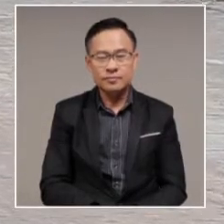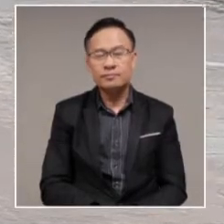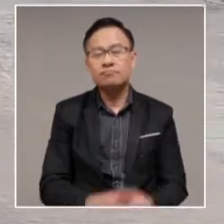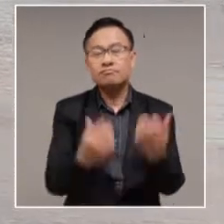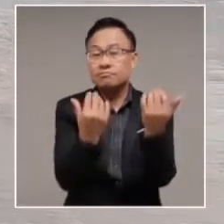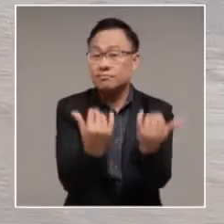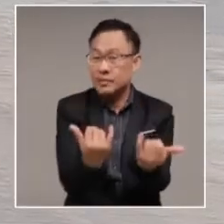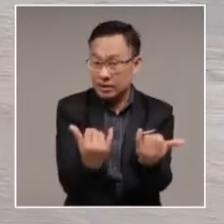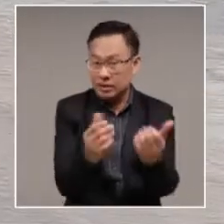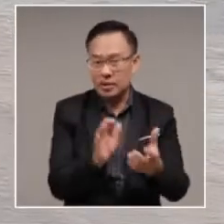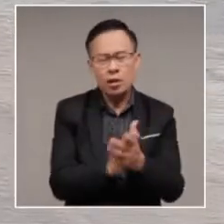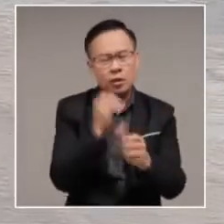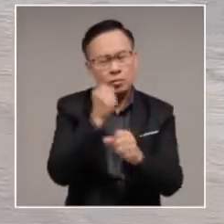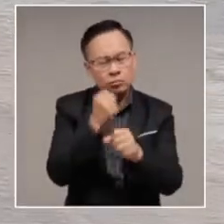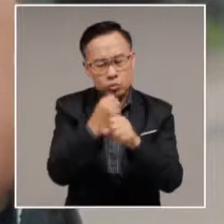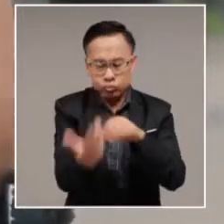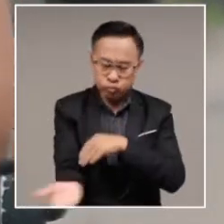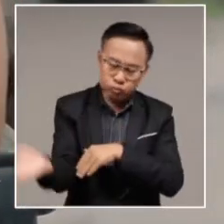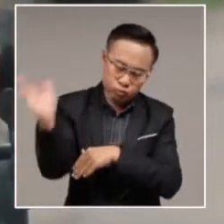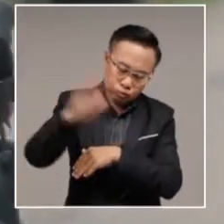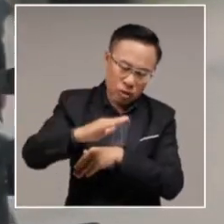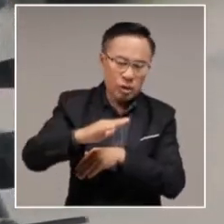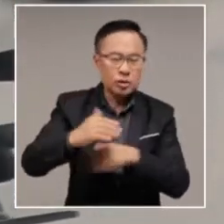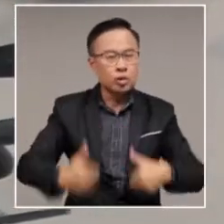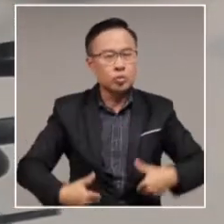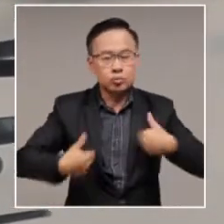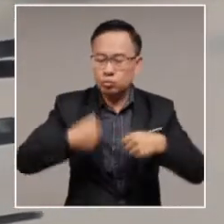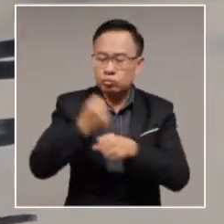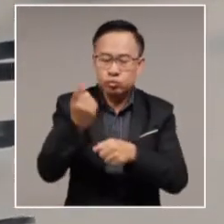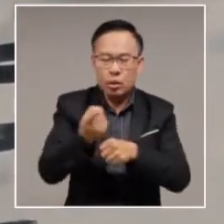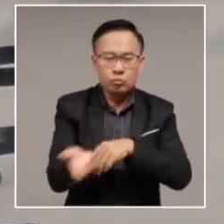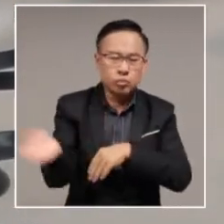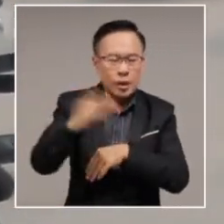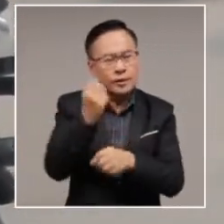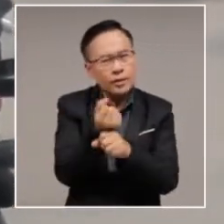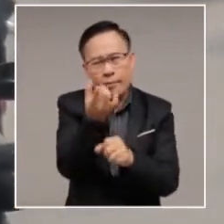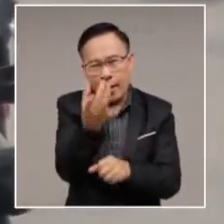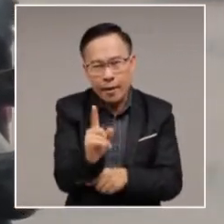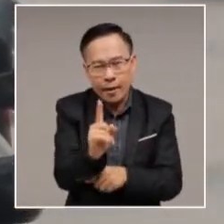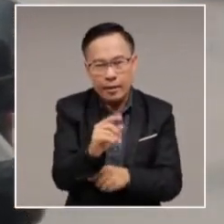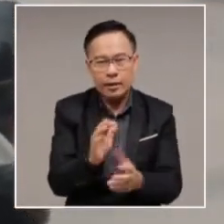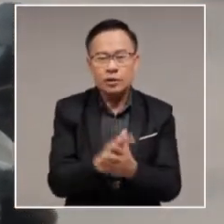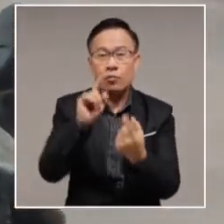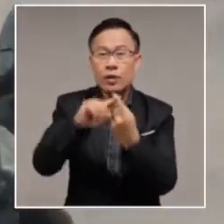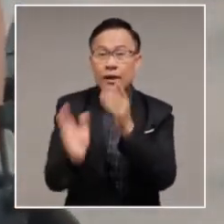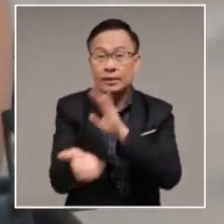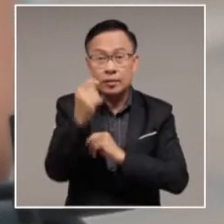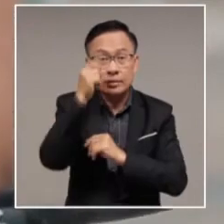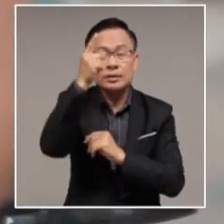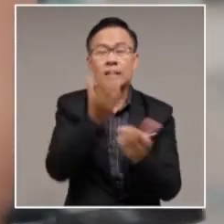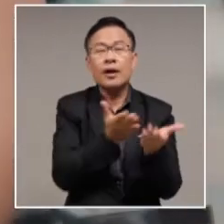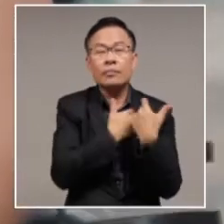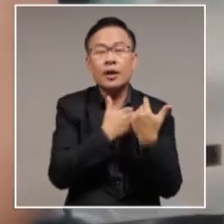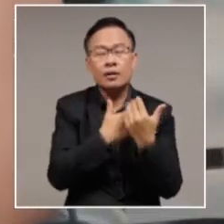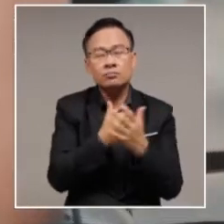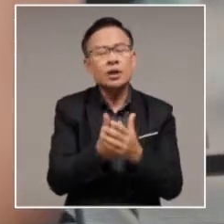พี่นุ้ยคะแล้วอย่างนี้กิจวัตรประจำวันของพี่นุ้ยในแต่ละวันนะคะพี่นุ้ยทำอะไรบ้างอะคะ ก็ตื่นมาก็อาบน้ำ